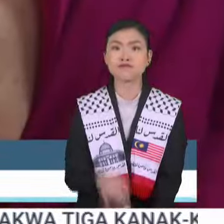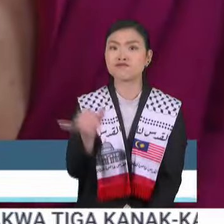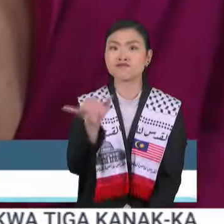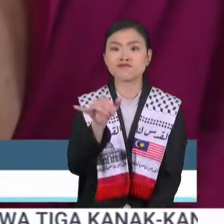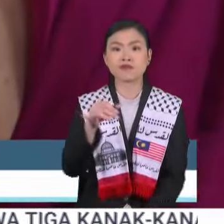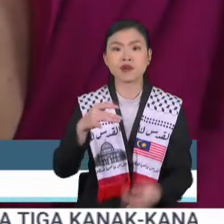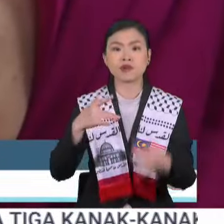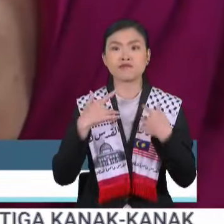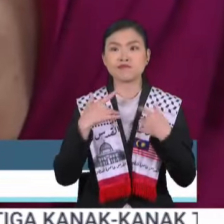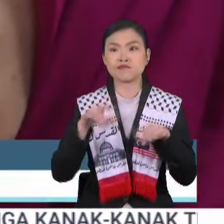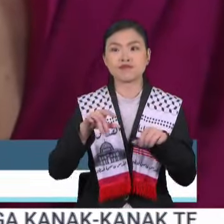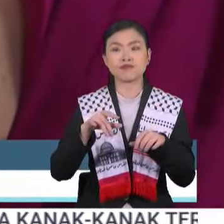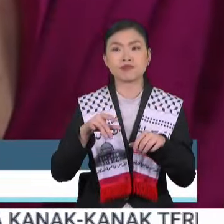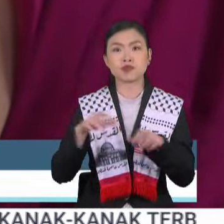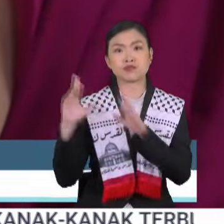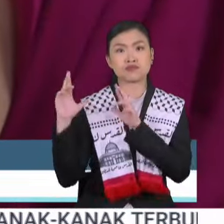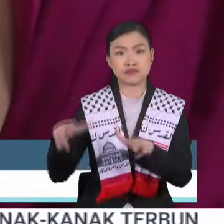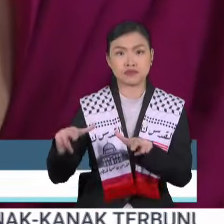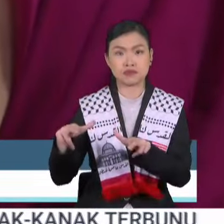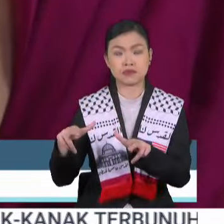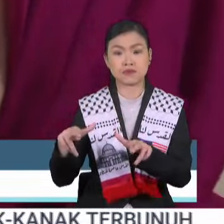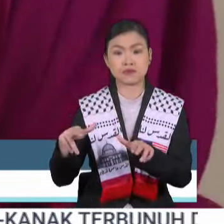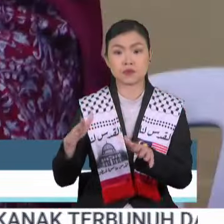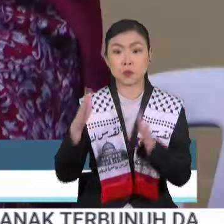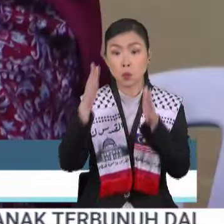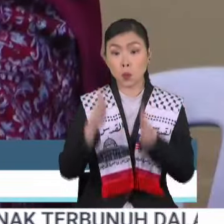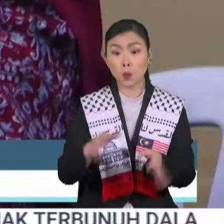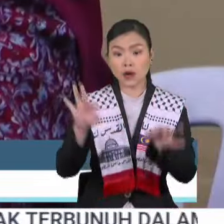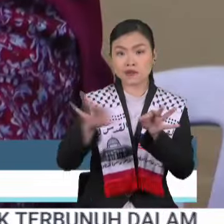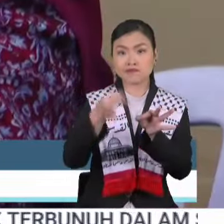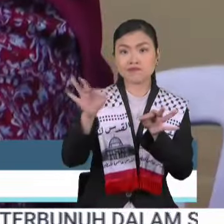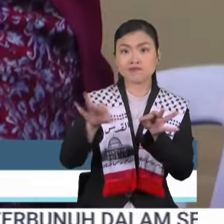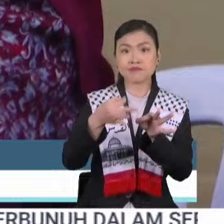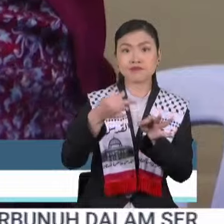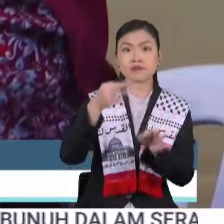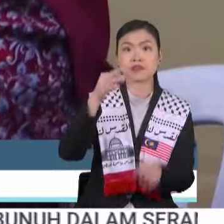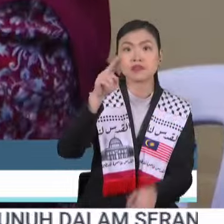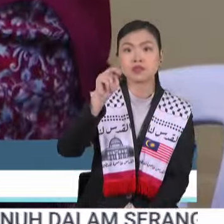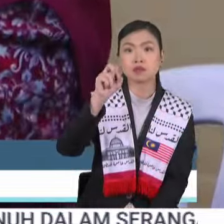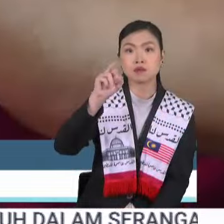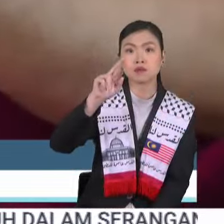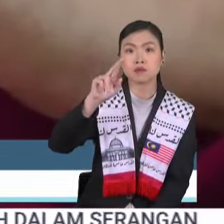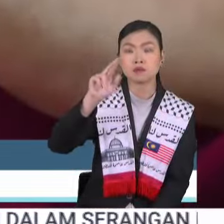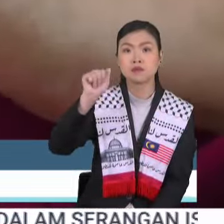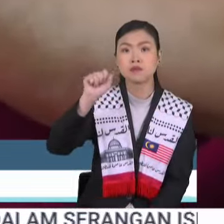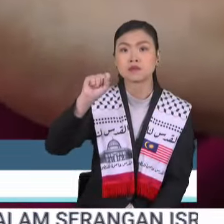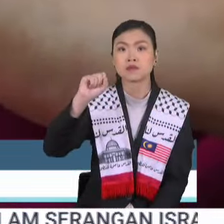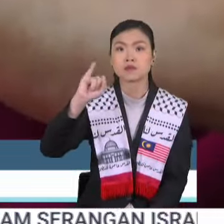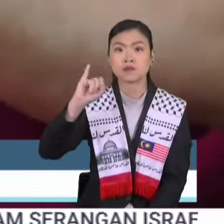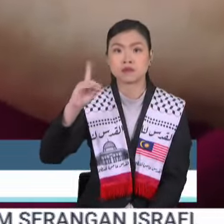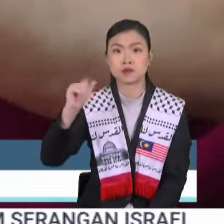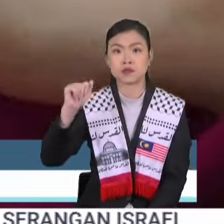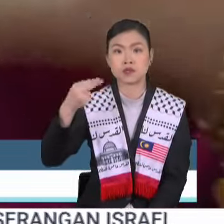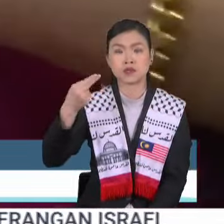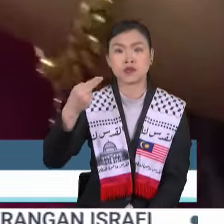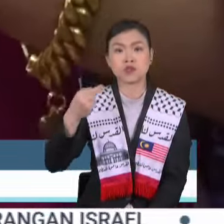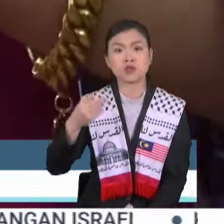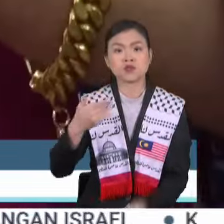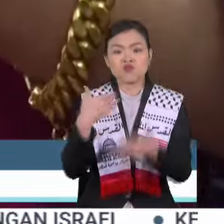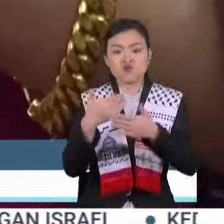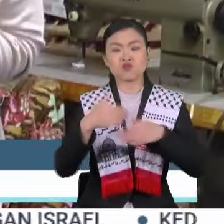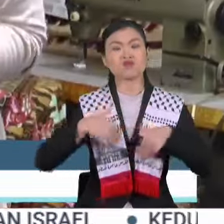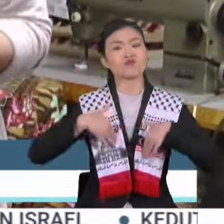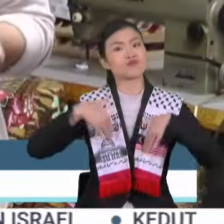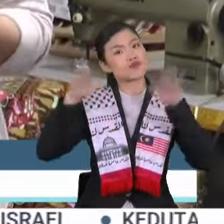Ibarat terputus rezeki, tukang jahit Nora Sidah Jonet hampir putus asa selepas tidak lagi mendapat tempahan